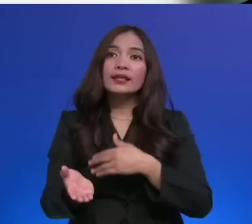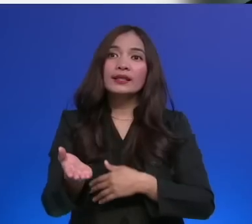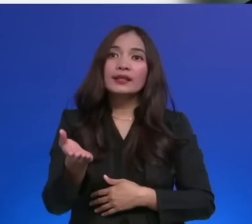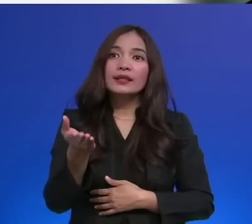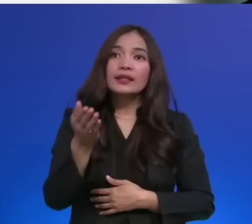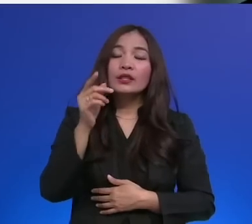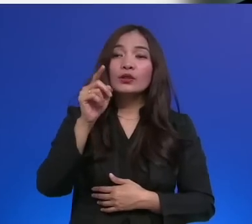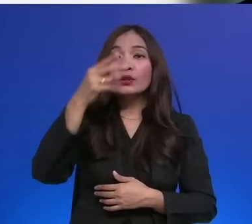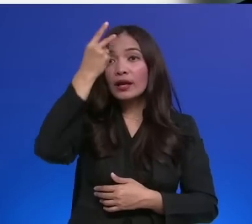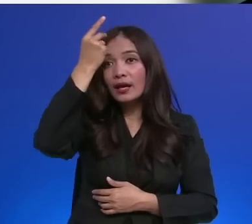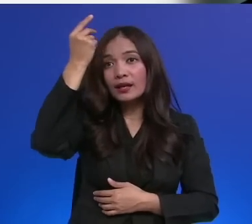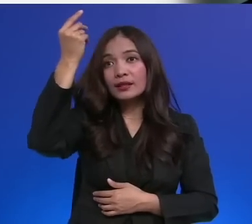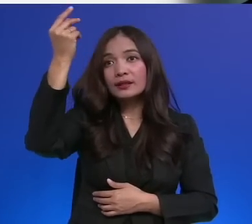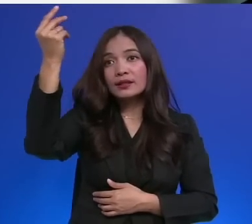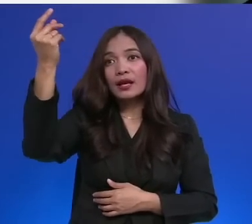Itulah